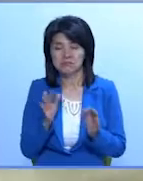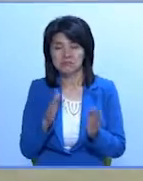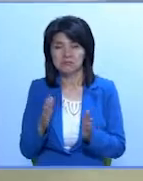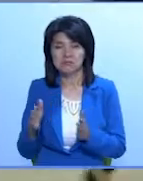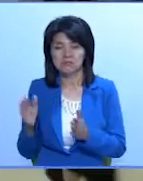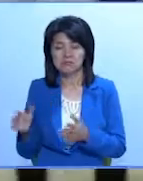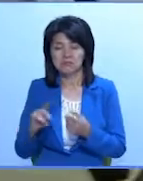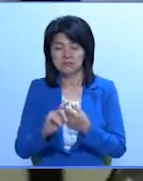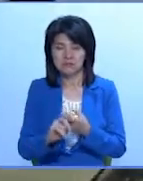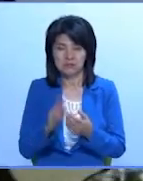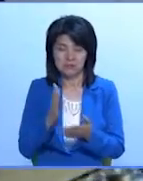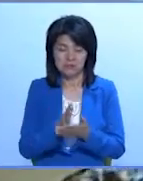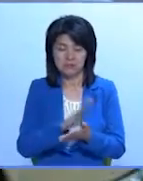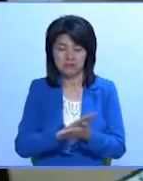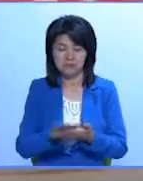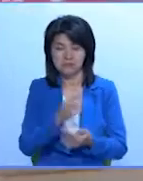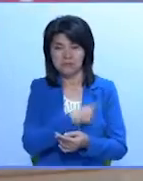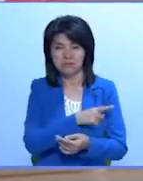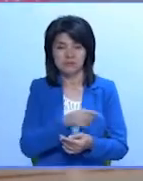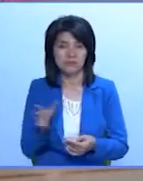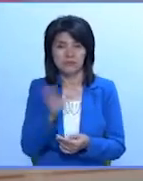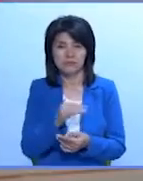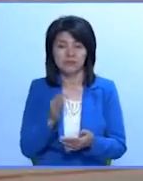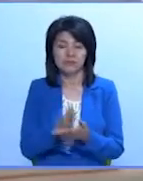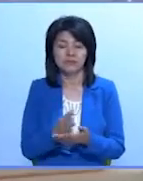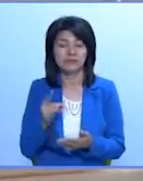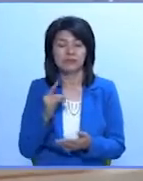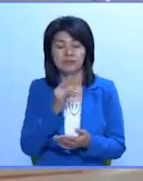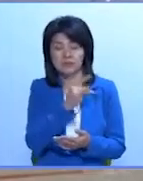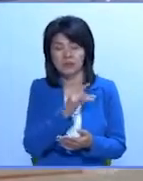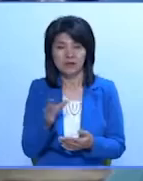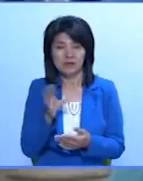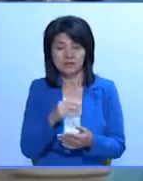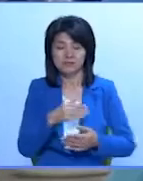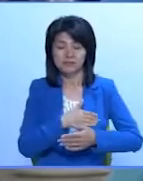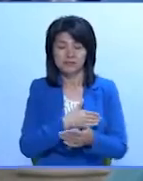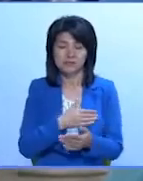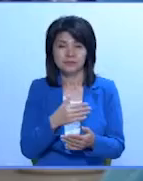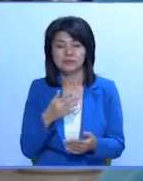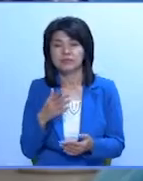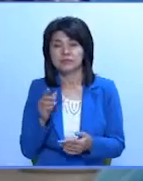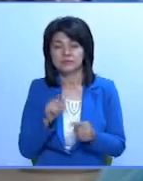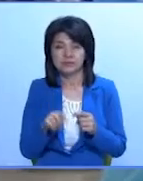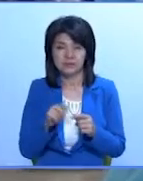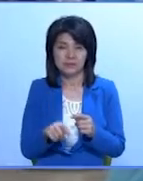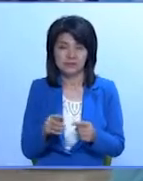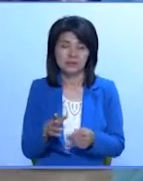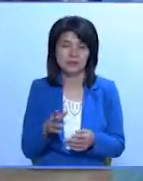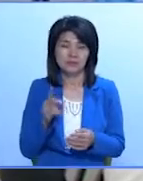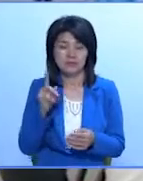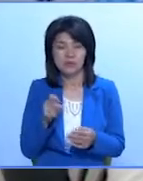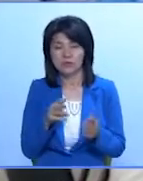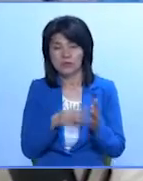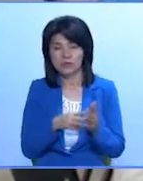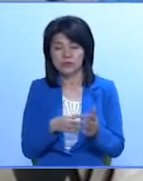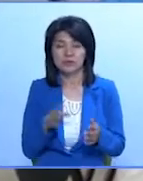порядке. Дезинфекция бар ма екен? Бар, бәрі бар. Әуежайда мамандар жолаушылардың дене қызуын өлшеп жатыр. Кері қарай ұшатын 108 адамға